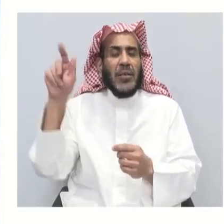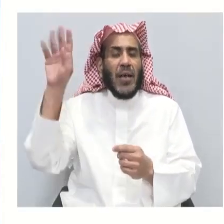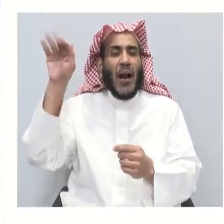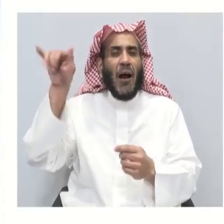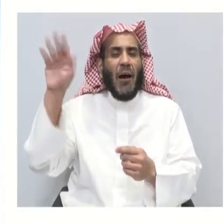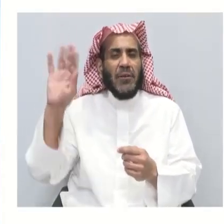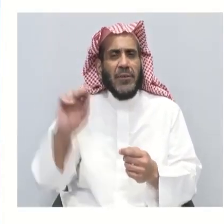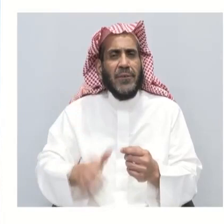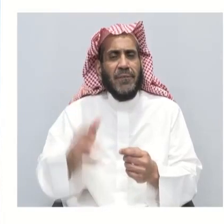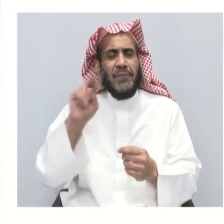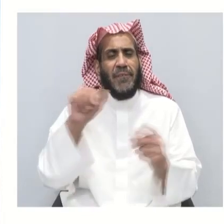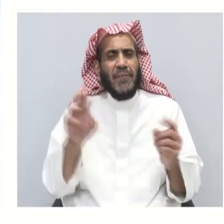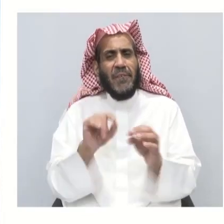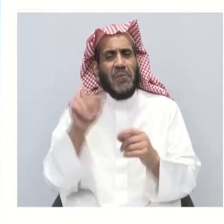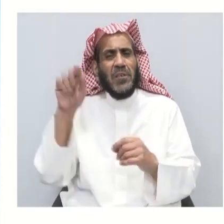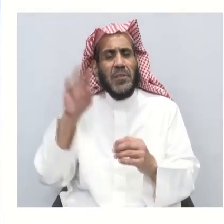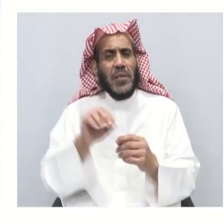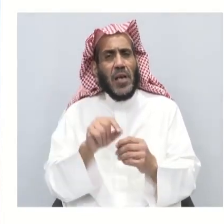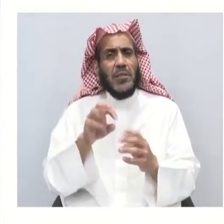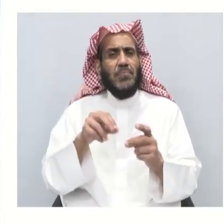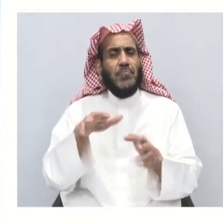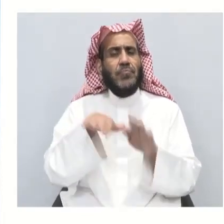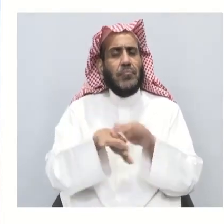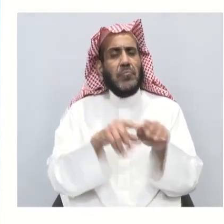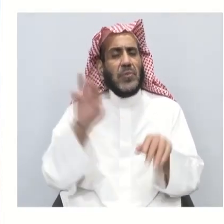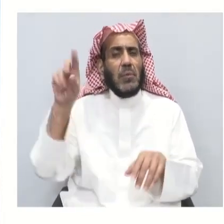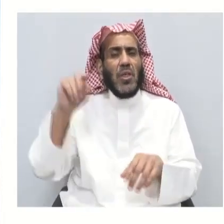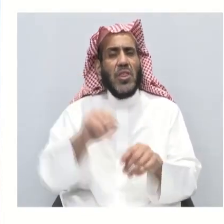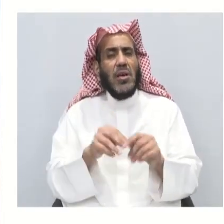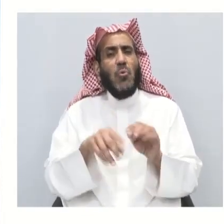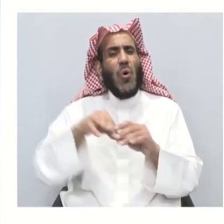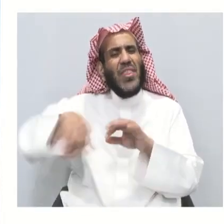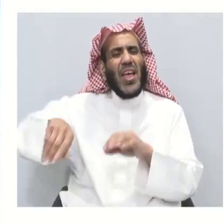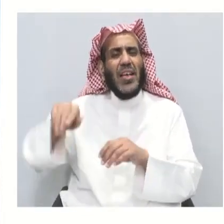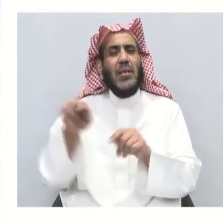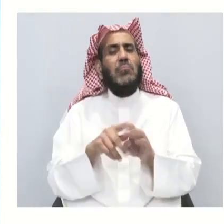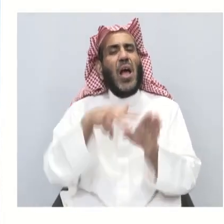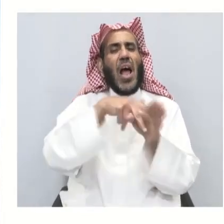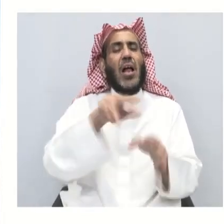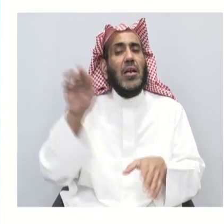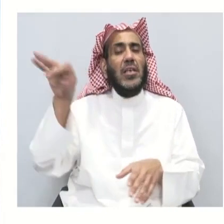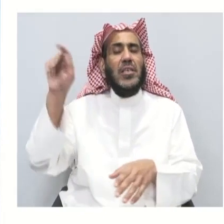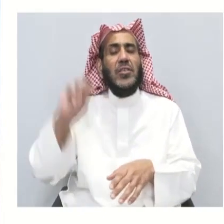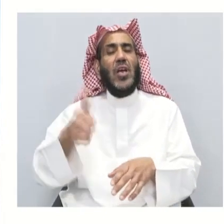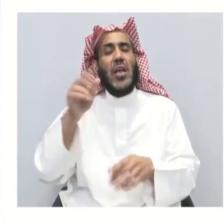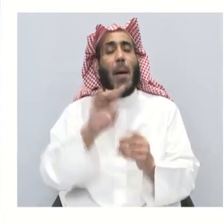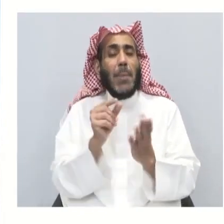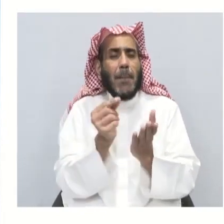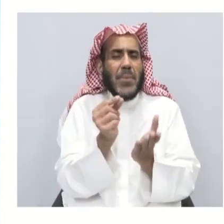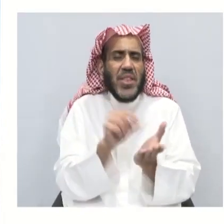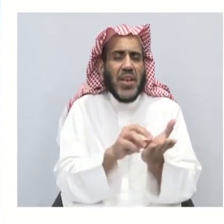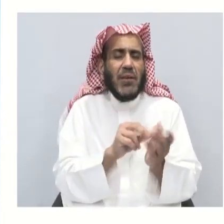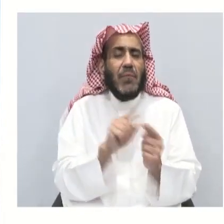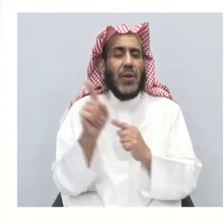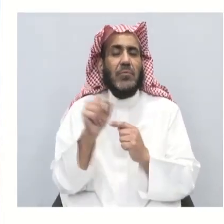السرخسيات، حزازيات قدم الذئب، وذيل الحصان، بينما البذرية فهي